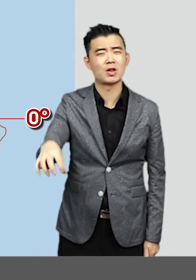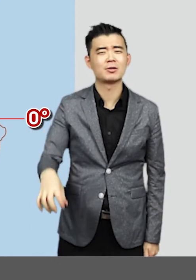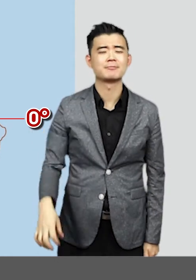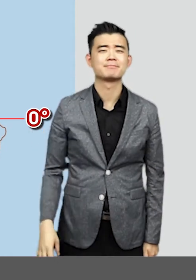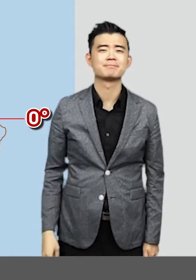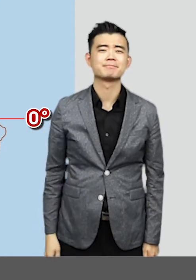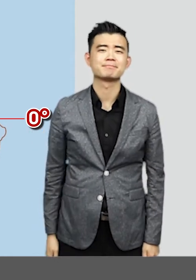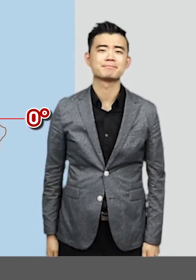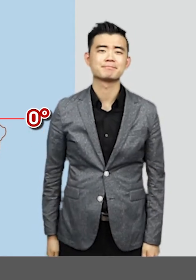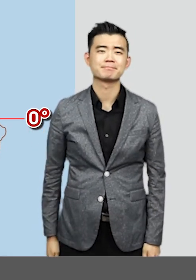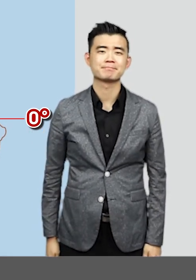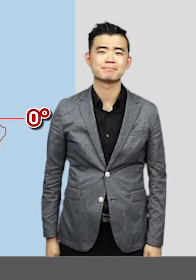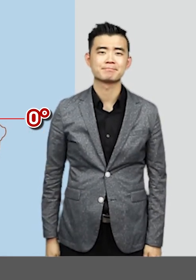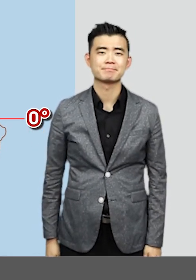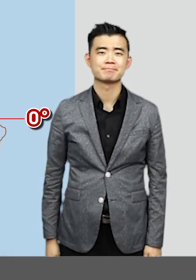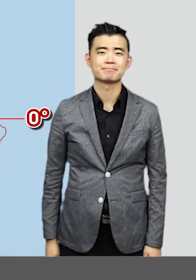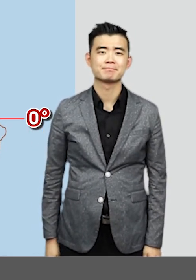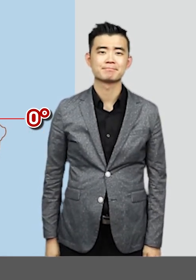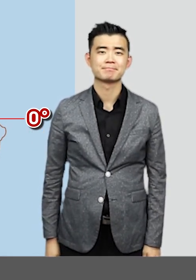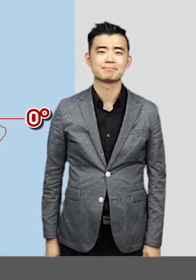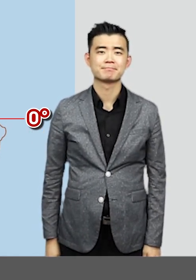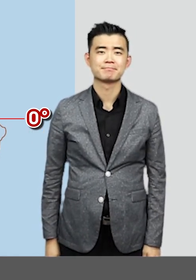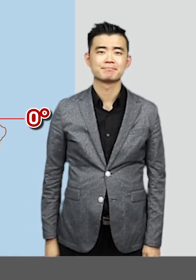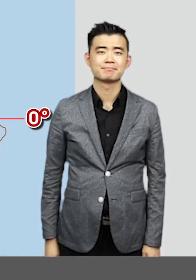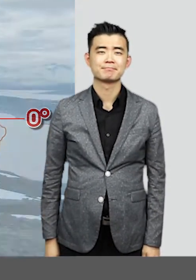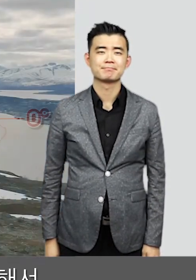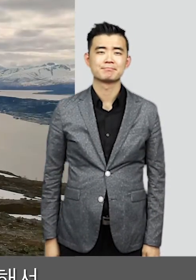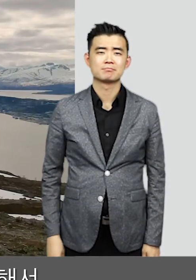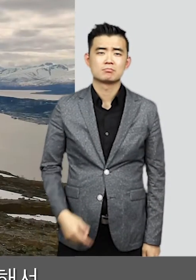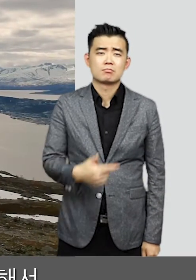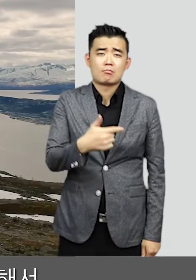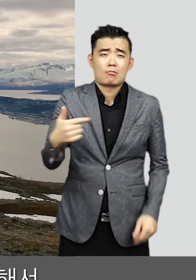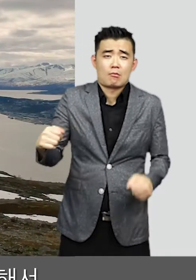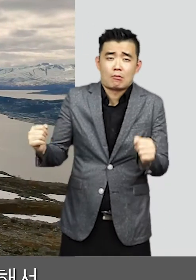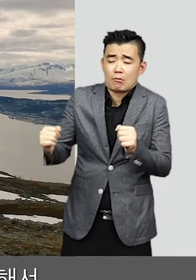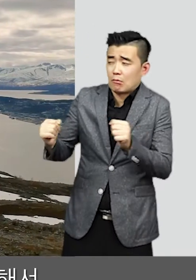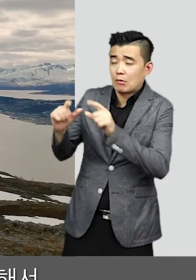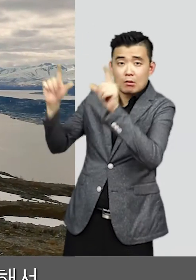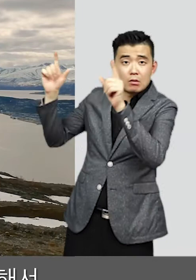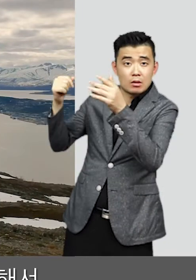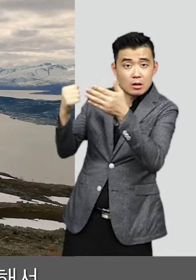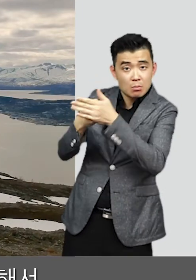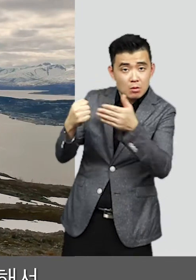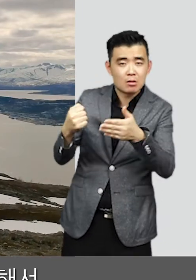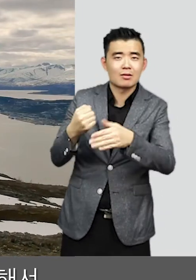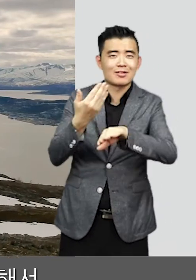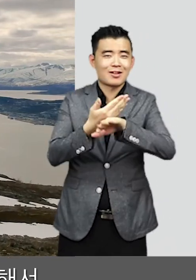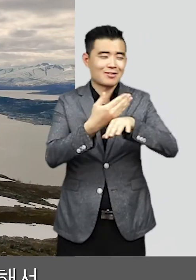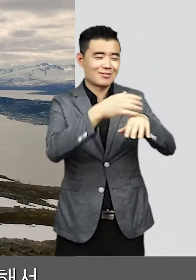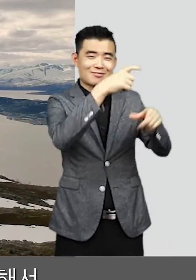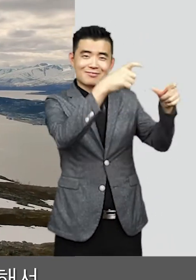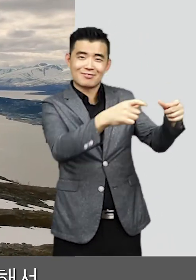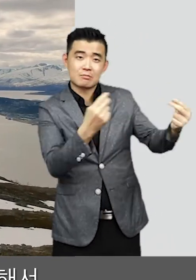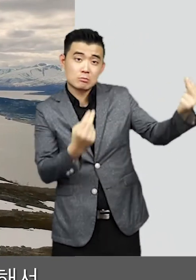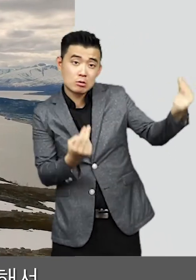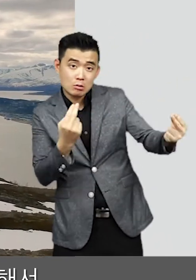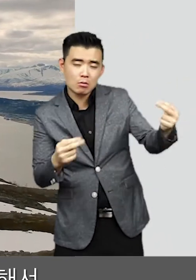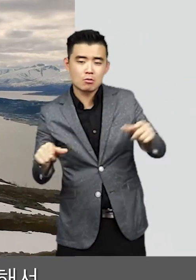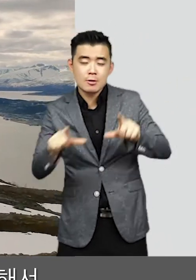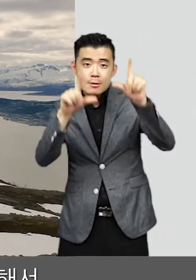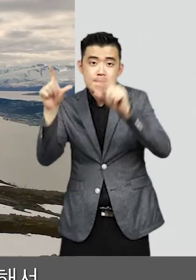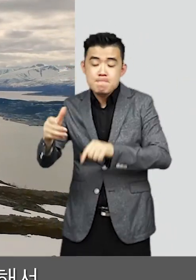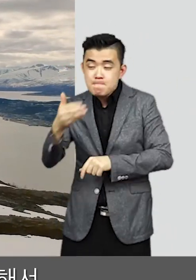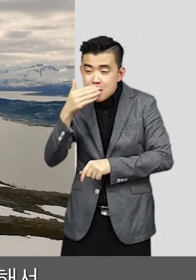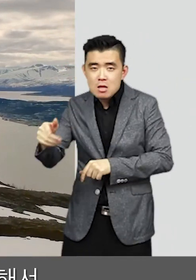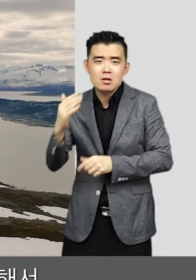1년 내내 아주 춥고 강수량이 아주 적은 곳입니다 너무 추운 날씨 때문에 다른 기후지역에 비해서 살아갈 수